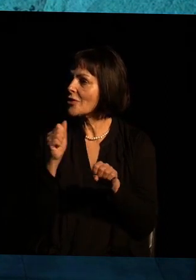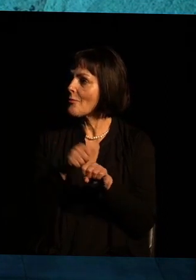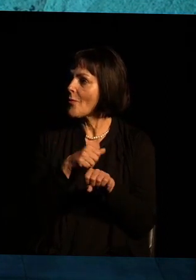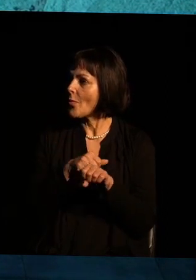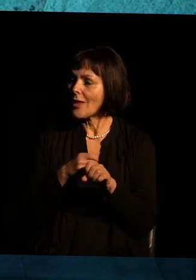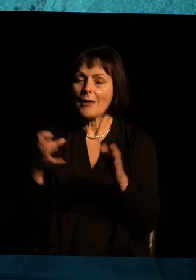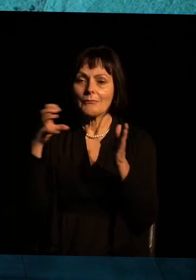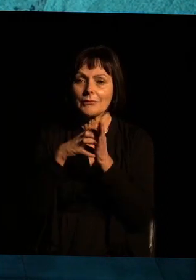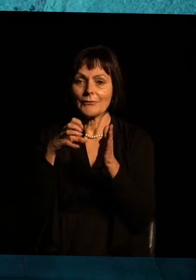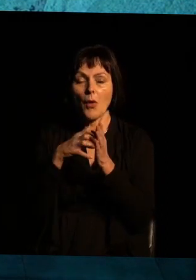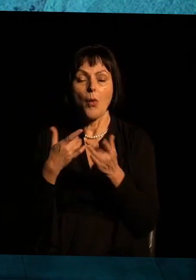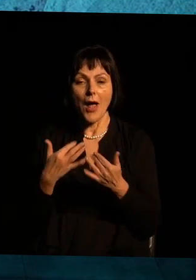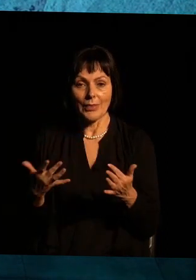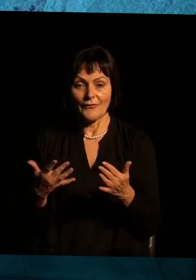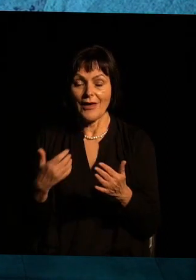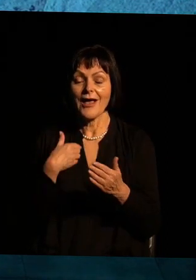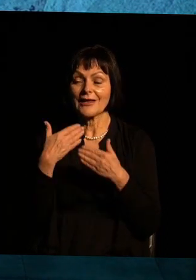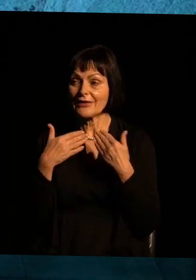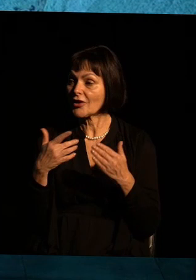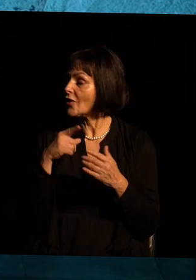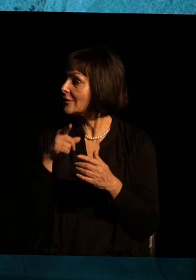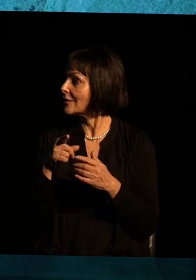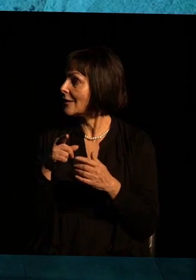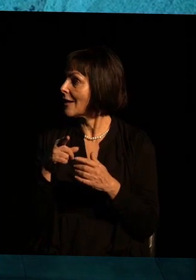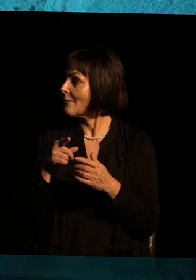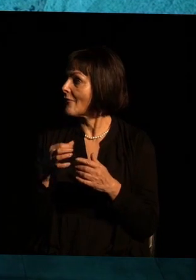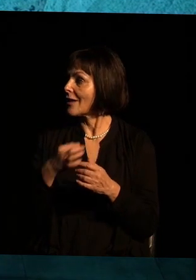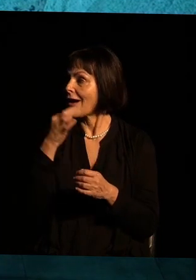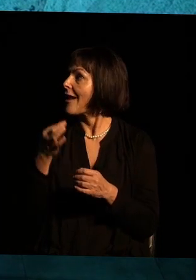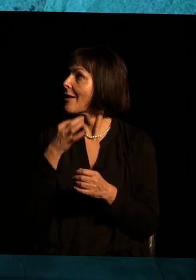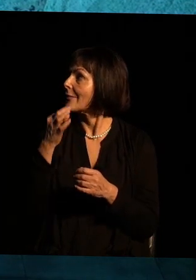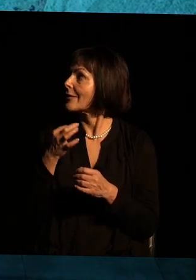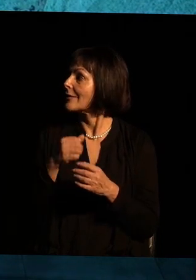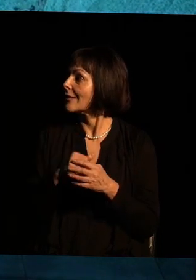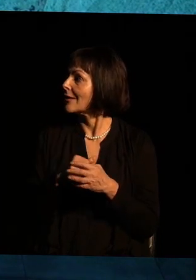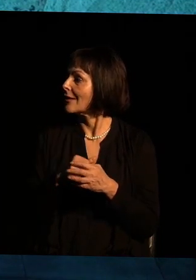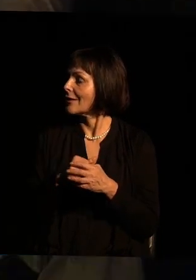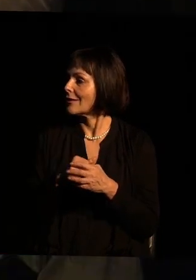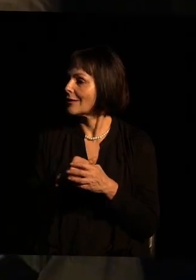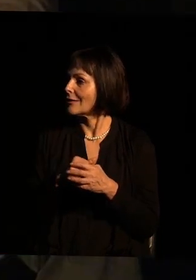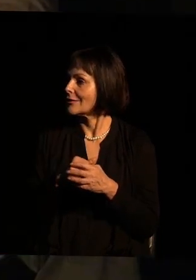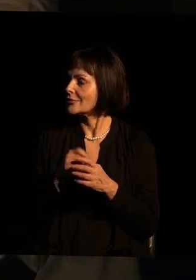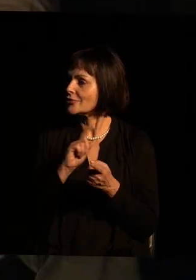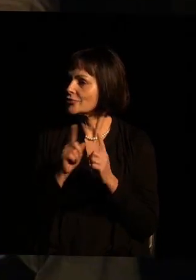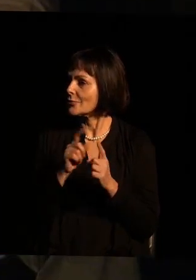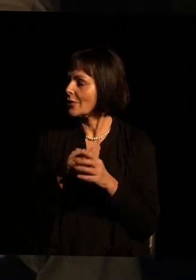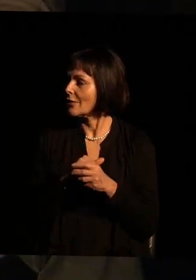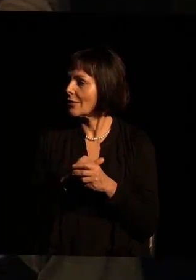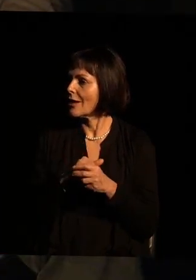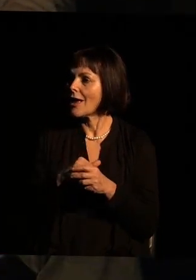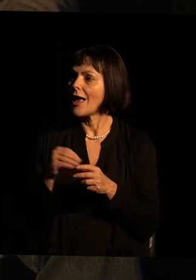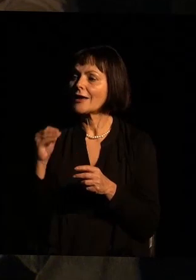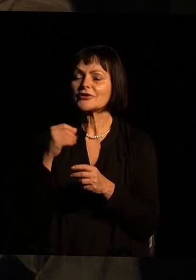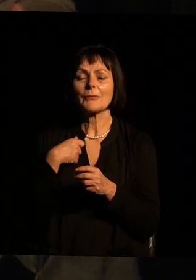bardzo przyczepne do skały, także dzięki temu też chyba ty, że tak powiem, odleciałeś, jeśli chodzi o możliwość pokonywania trudności skalnych. My tam